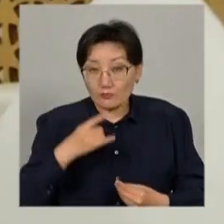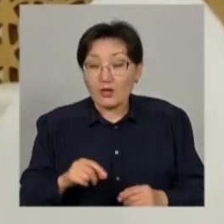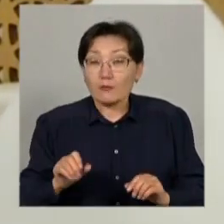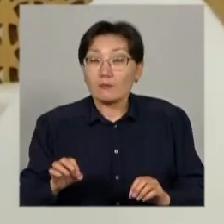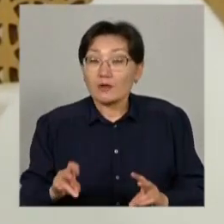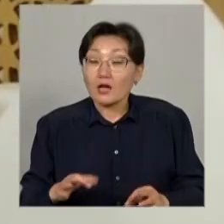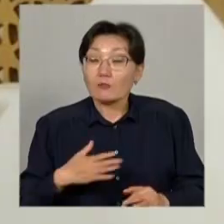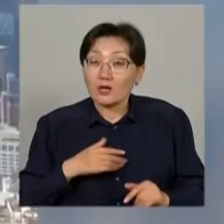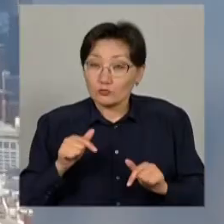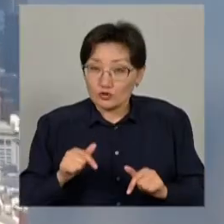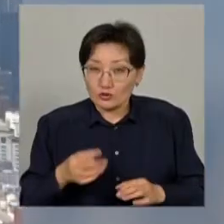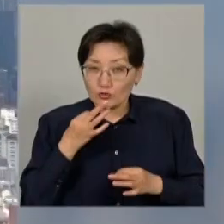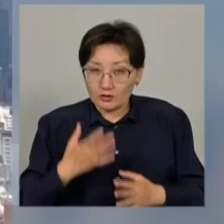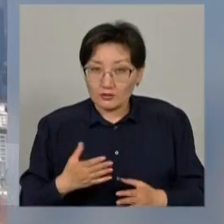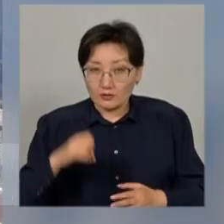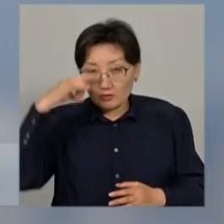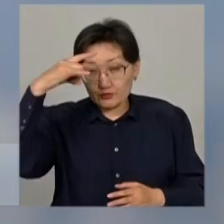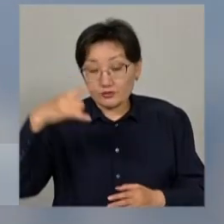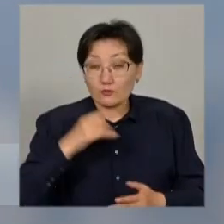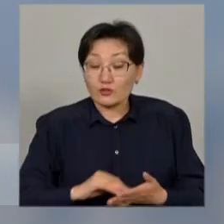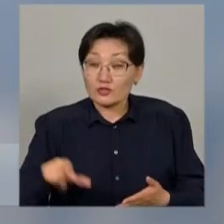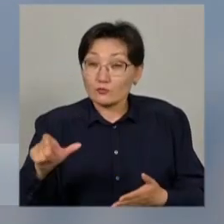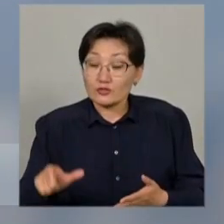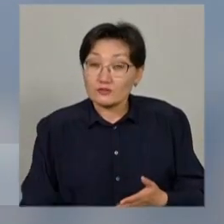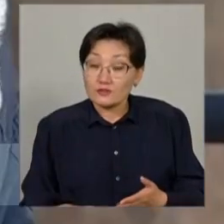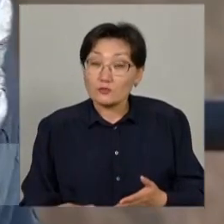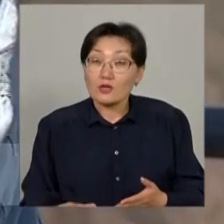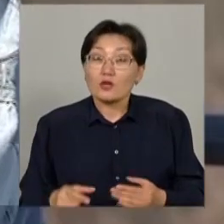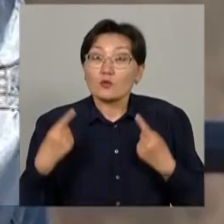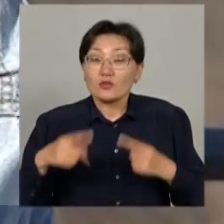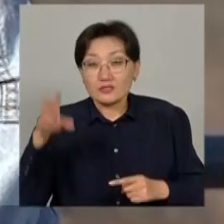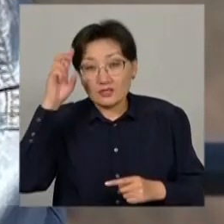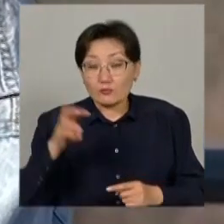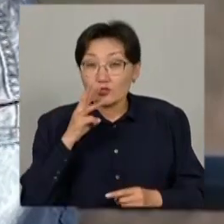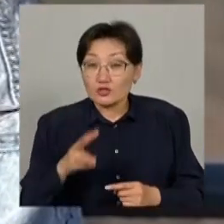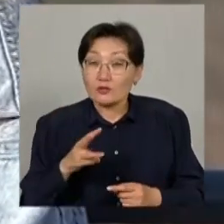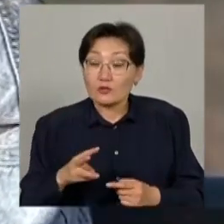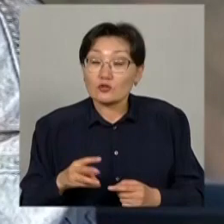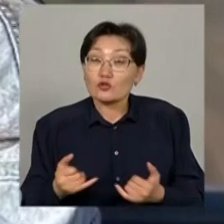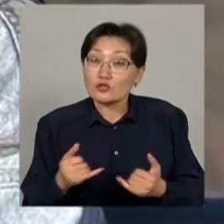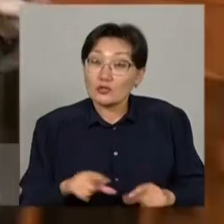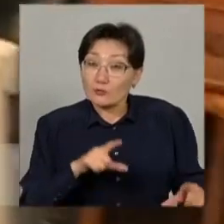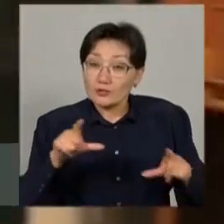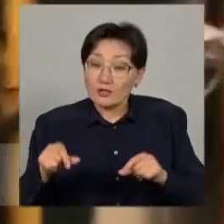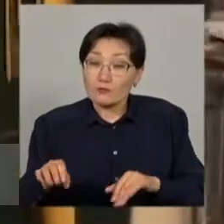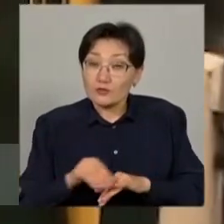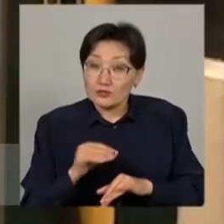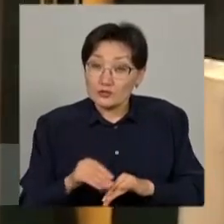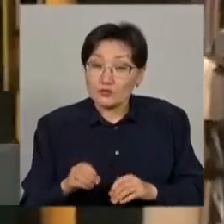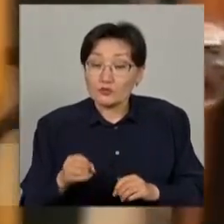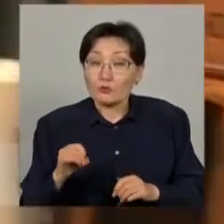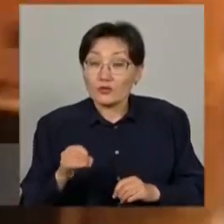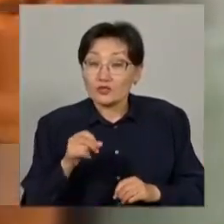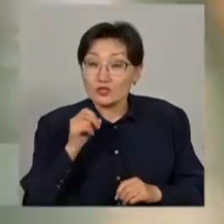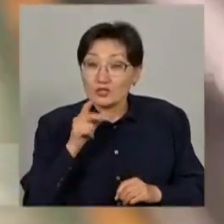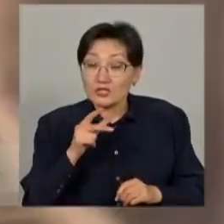жақ көбірек ұнайды. Ал қазақстандық журналист Ерсұлтан Мұсабеков өзге елге жалақыға бола кетіпті. Ол қазір жұбайымен оңтүстік